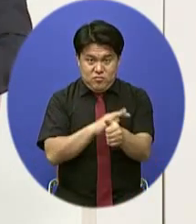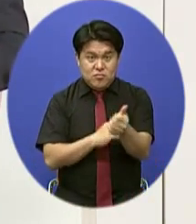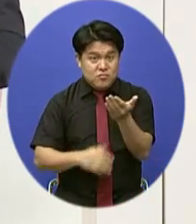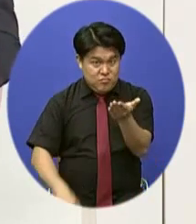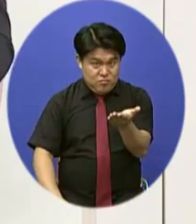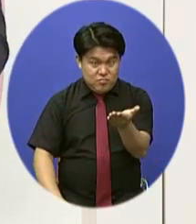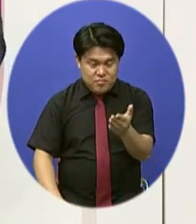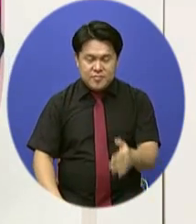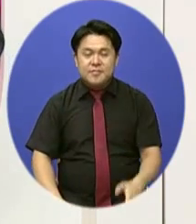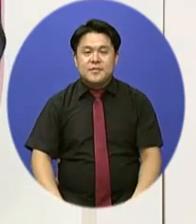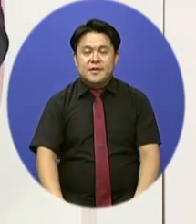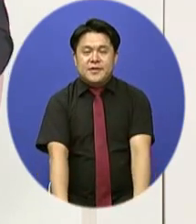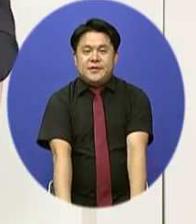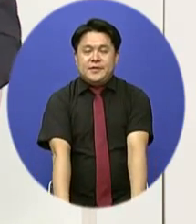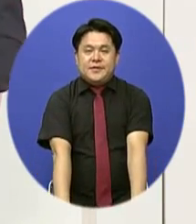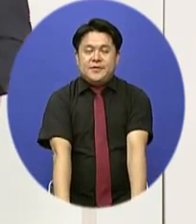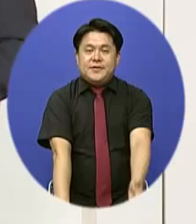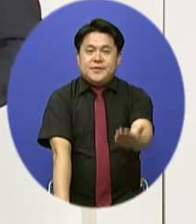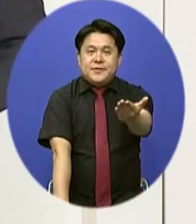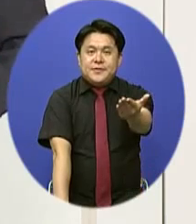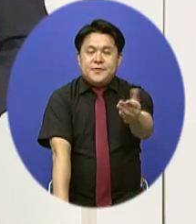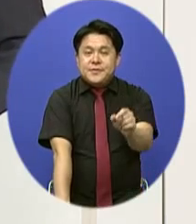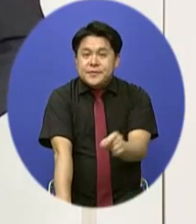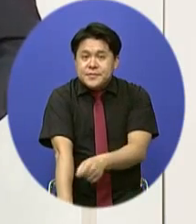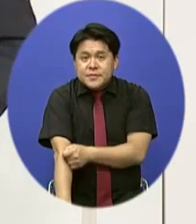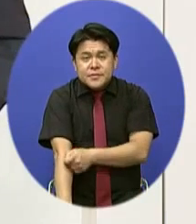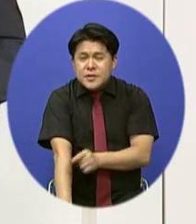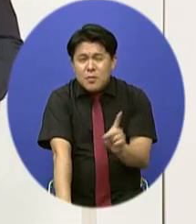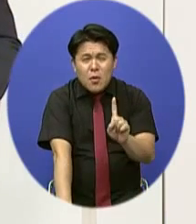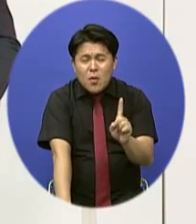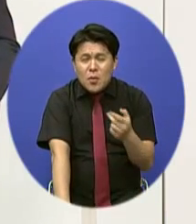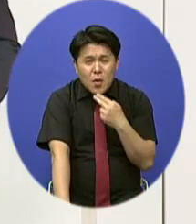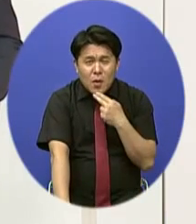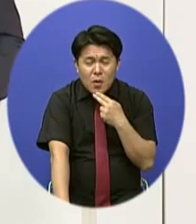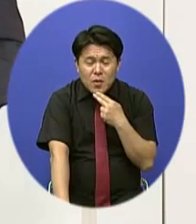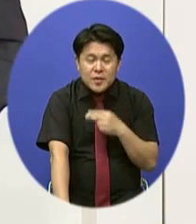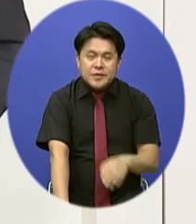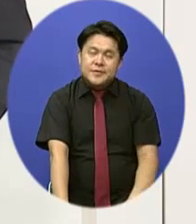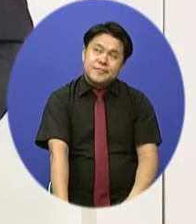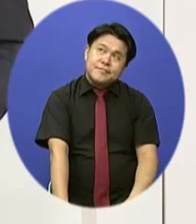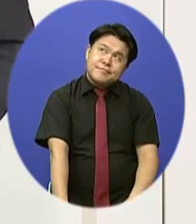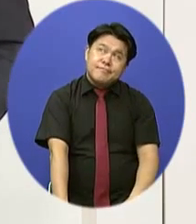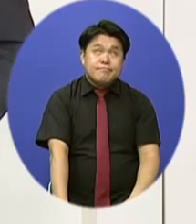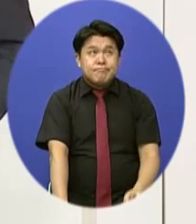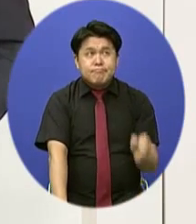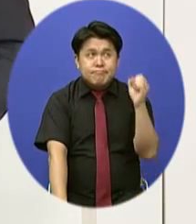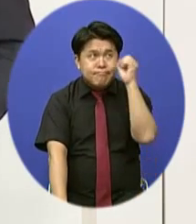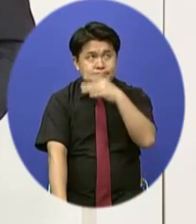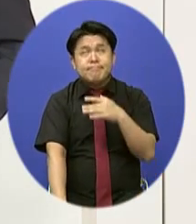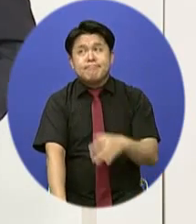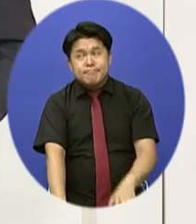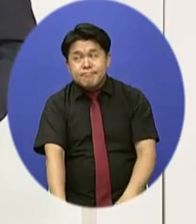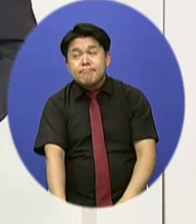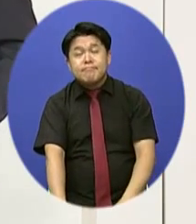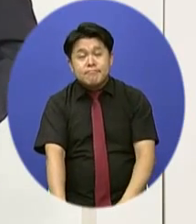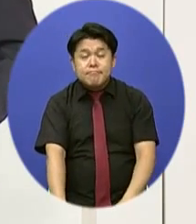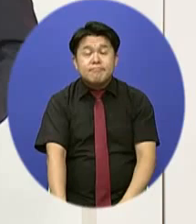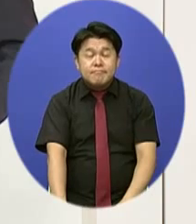네. 우리 어머님 요즘 특별한 일은 없으신가요? 예, 특별한 일 없이 그냥